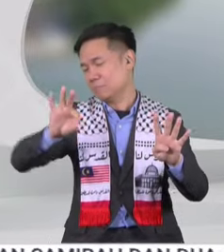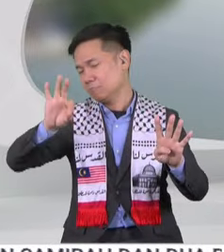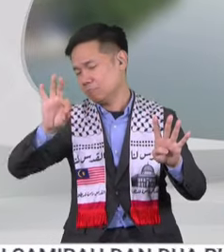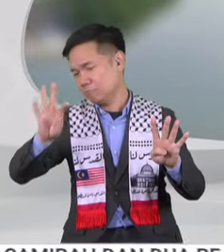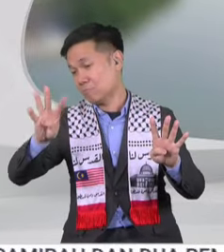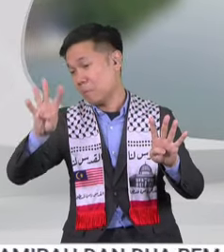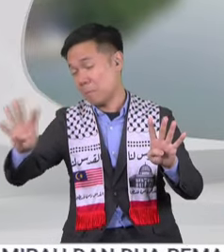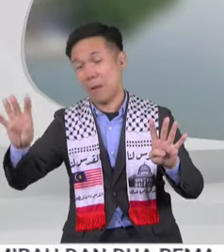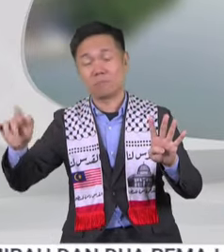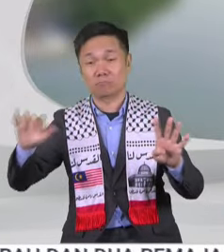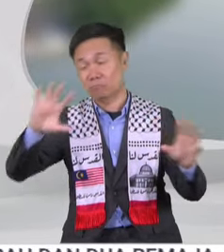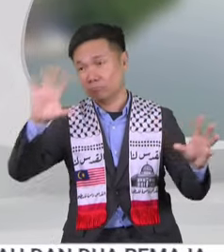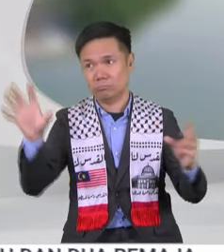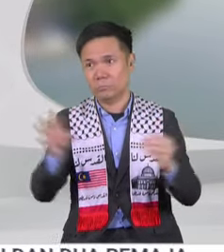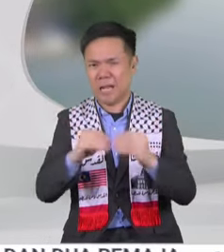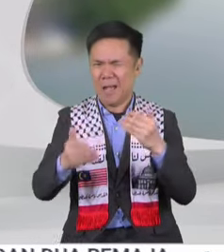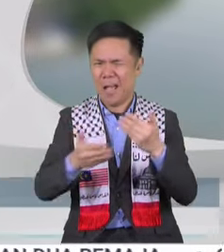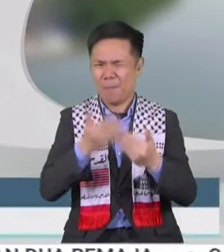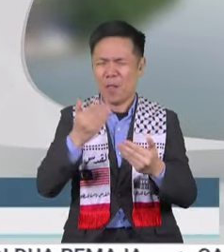448,944 murid di